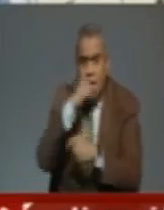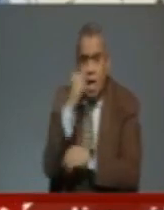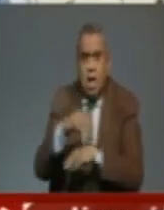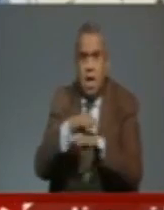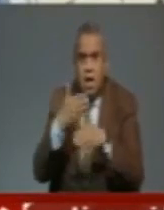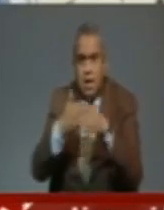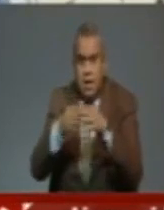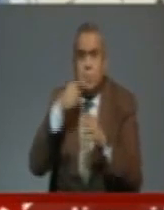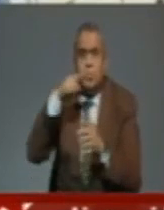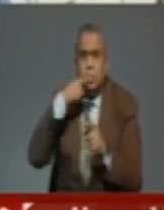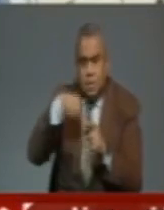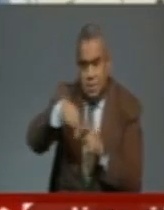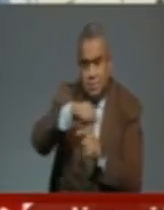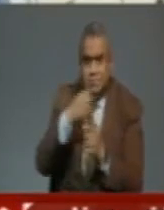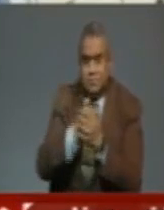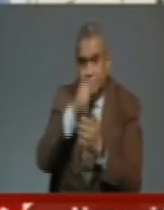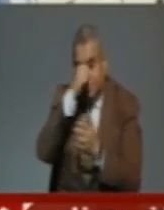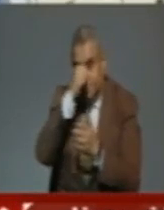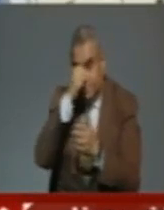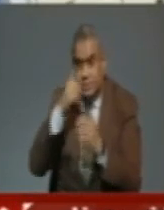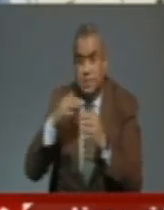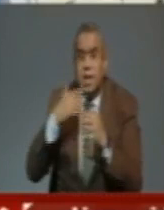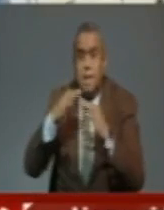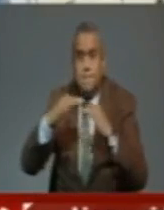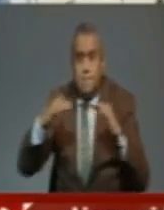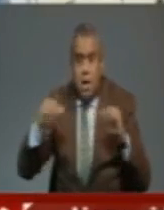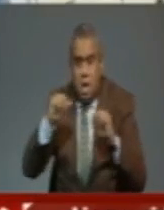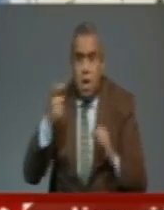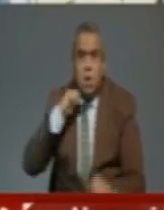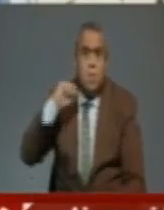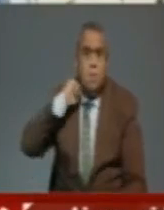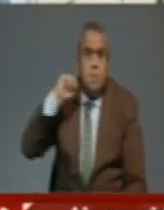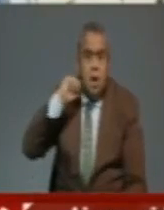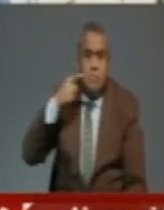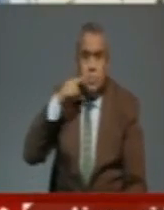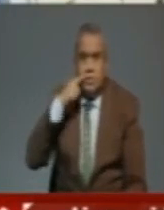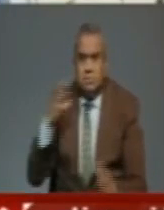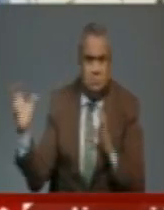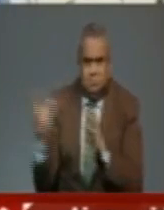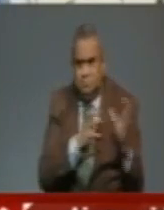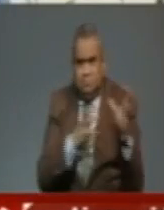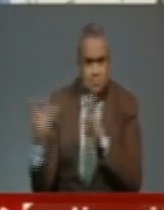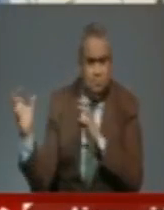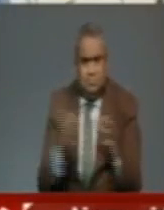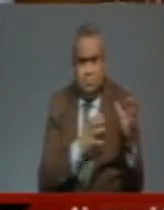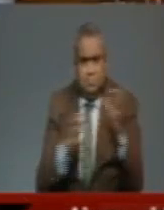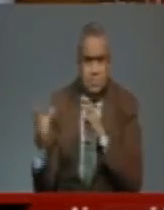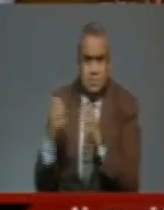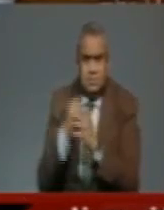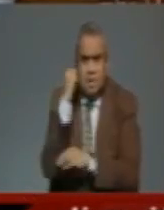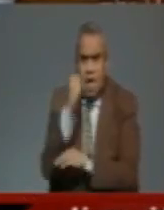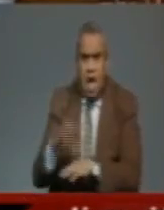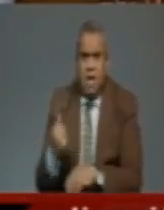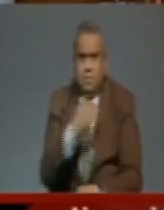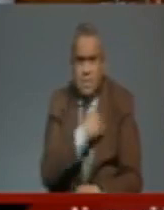اسكندرية. أنا آسف يا فندم، المينا والمحافظة قعدوا يتخانقوا مع بعض ودخل واحد اعتدى على الأرض وأخذ الأرض وبنى